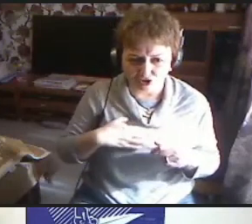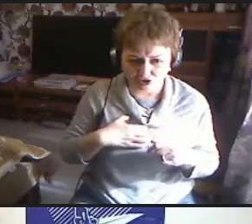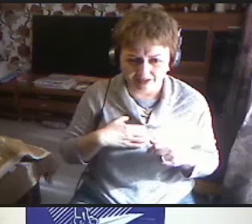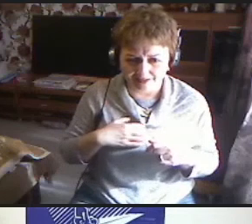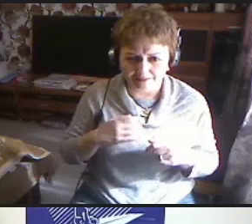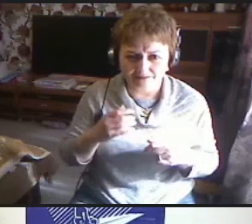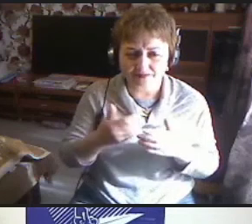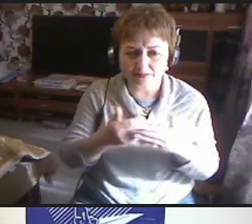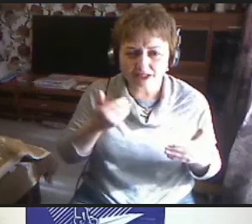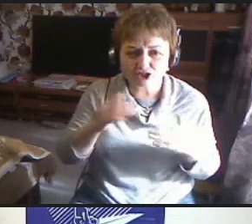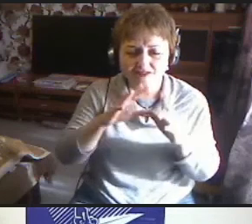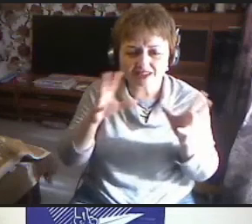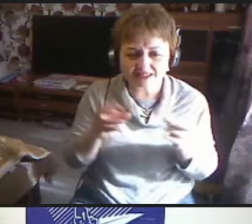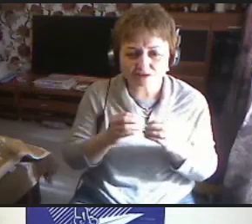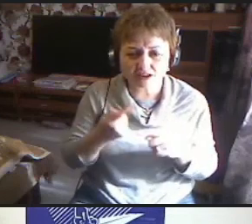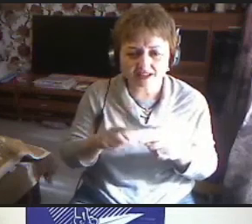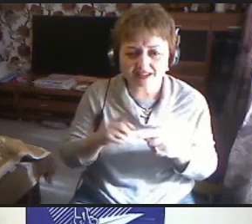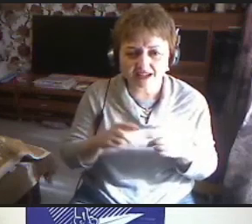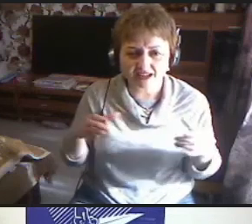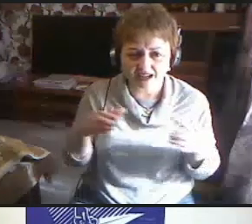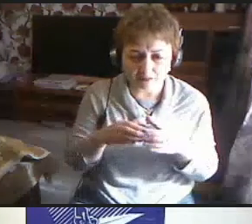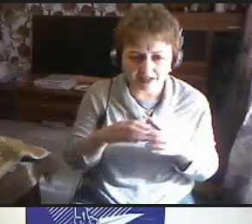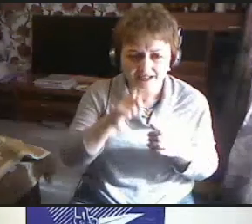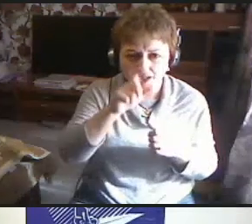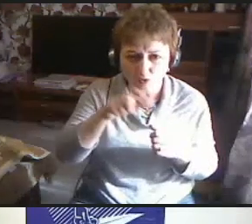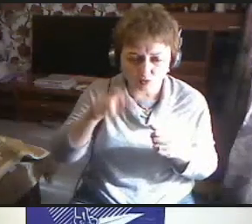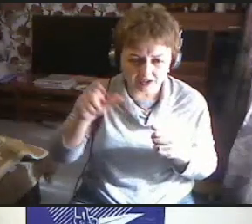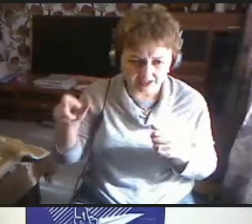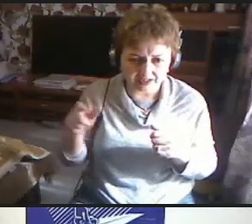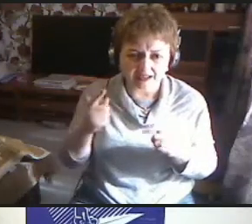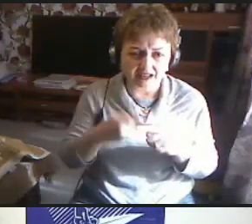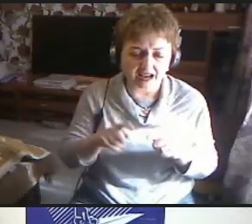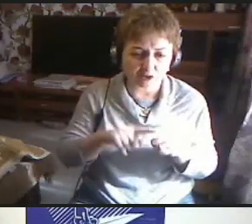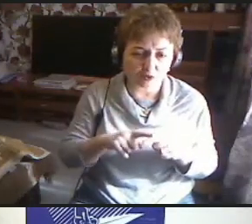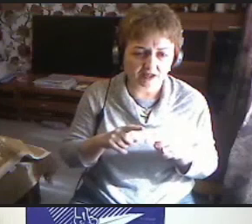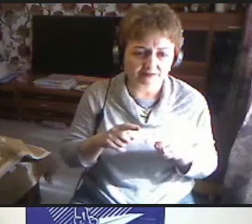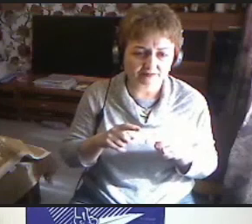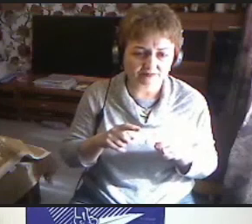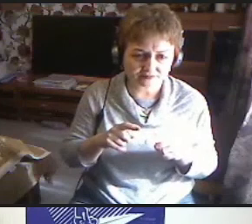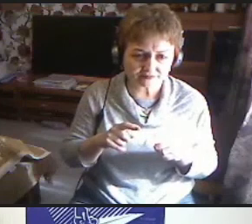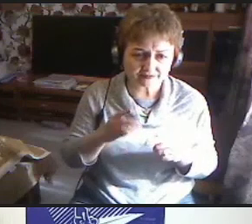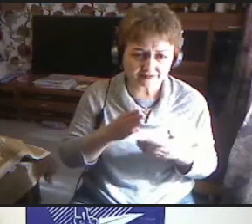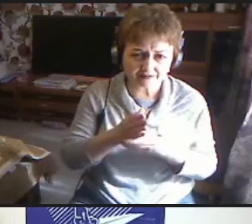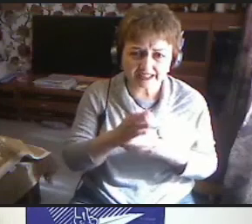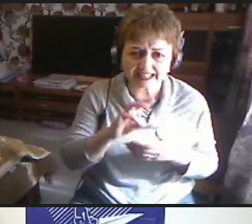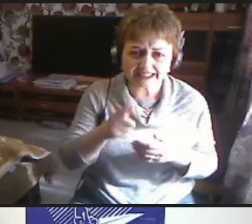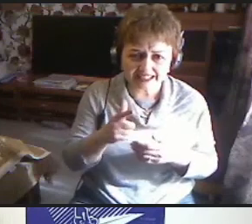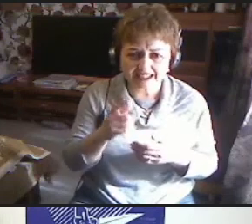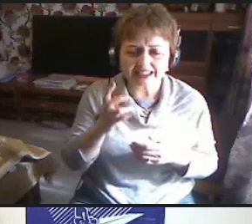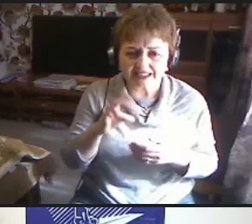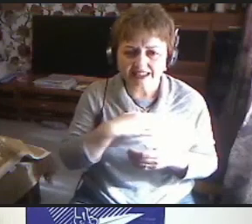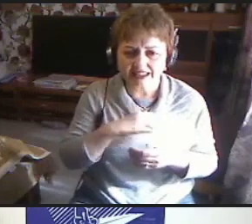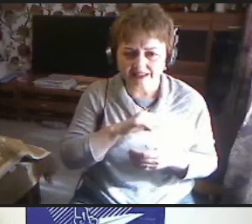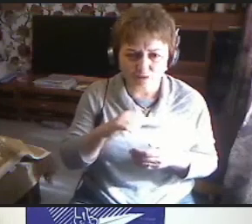есть прежде всего, это команда людей, которая нацелена и